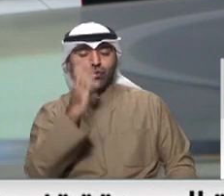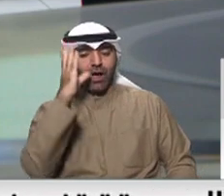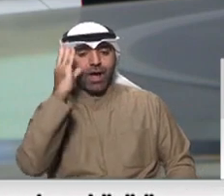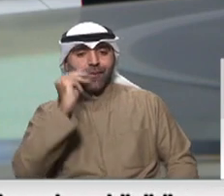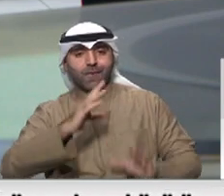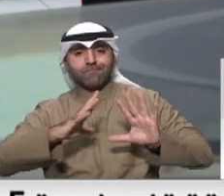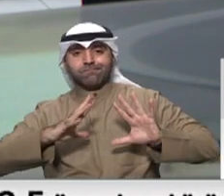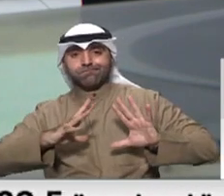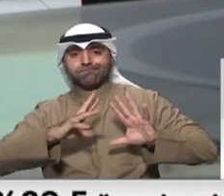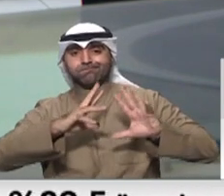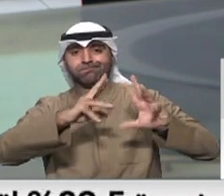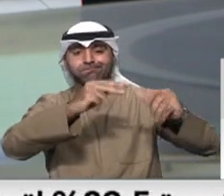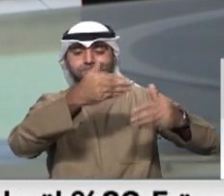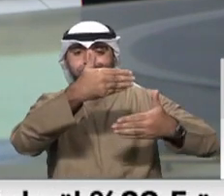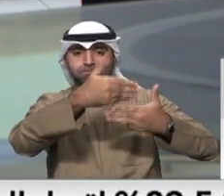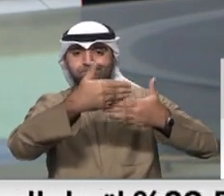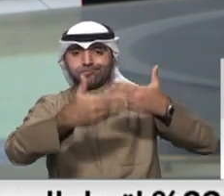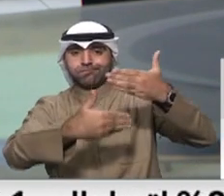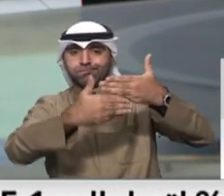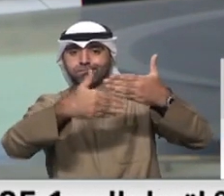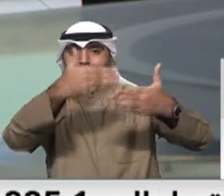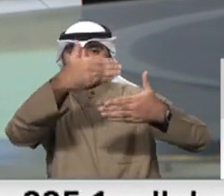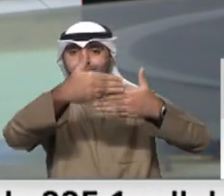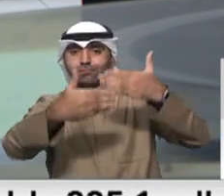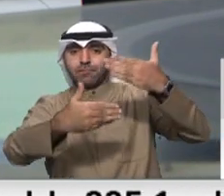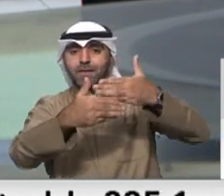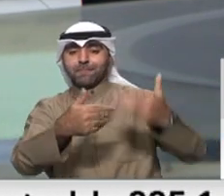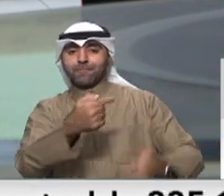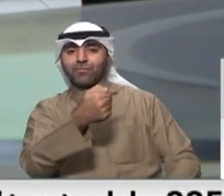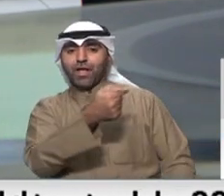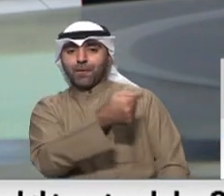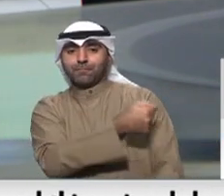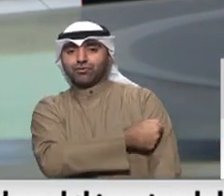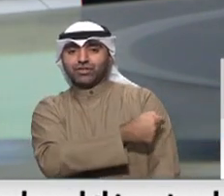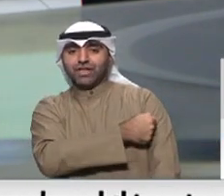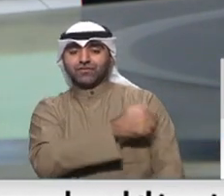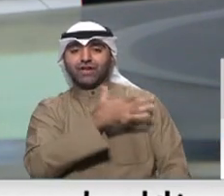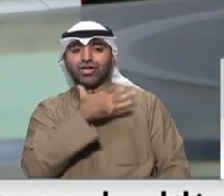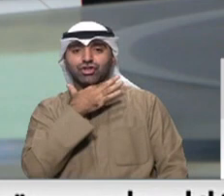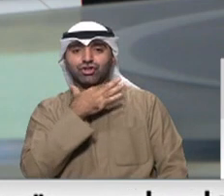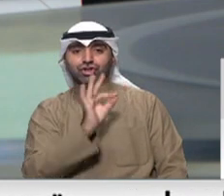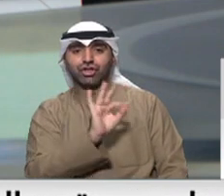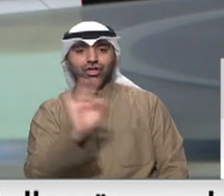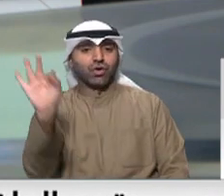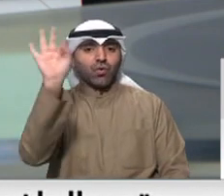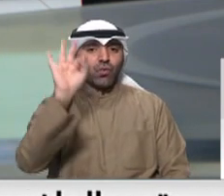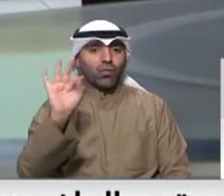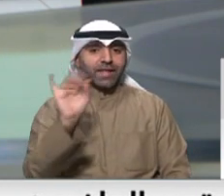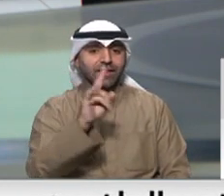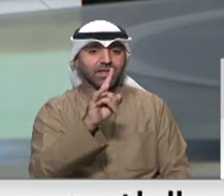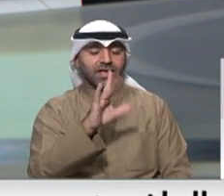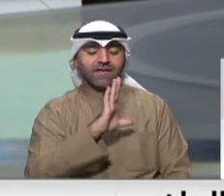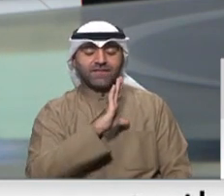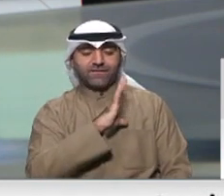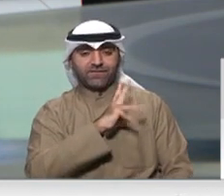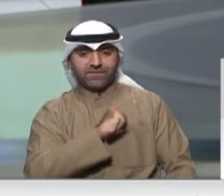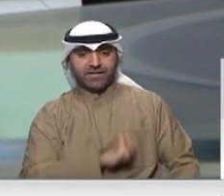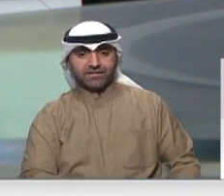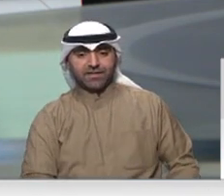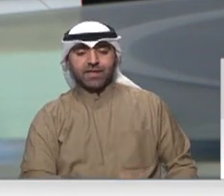للمصابين والمرضى من أبناء القطاع. وقال نائب رئيس جمعية الهلال الأحمر الكويتي أنور الحساوي إن المستشفى